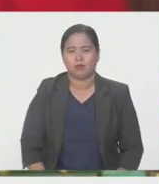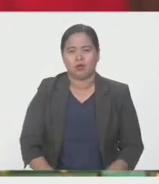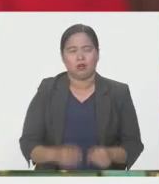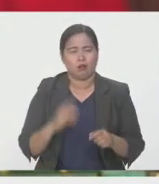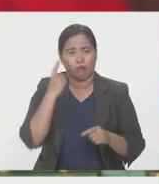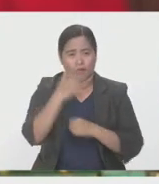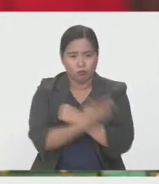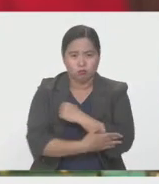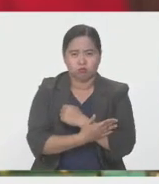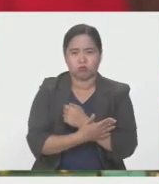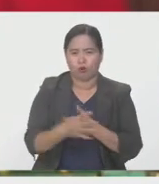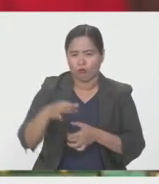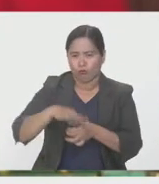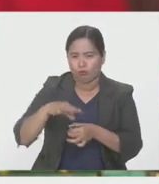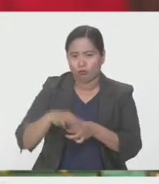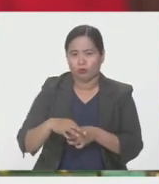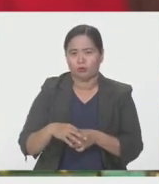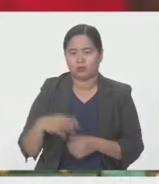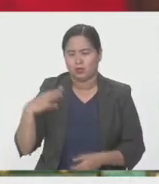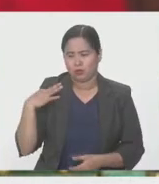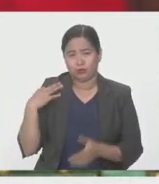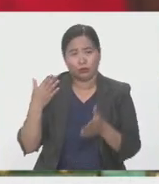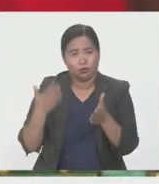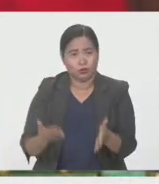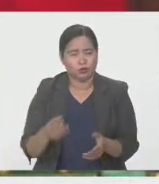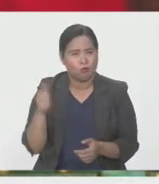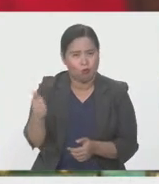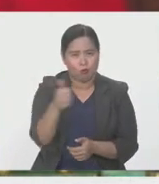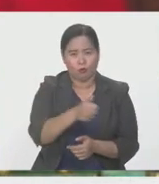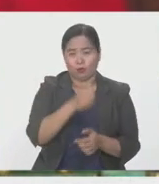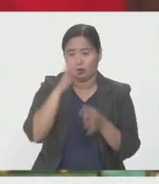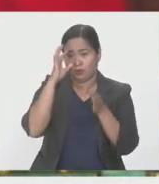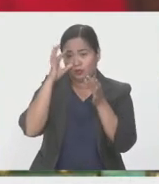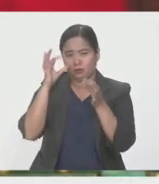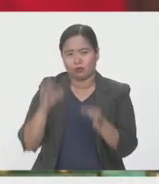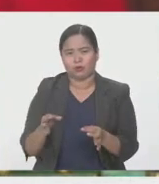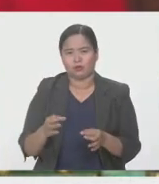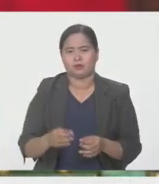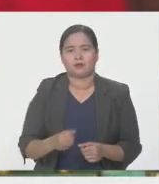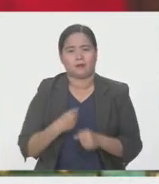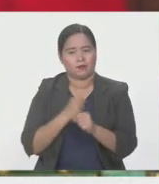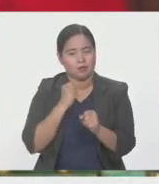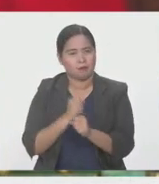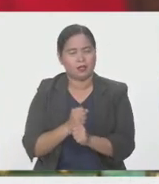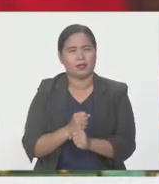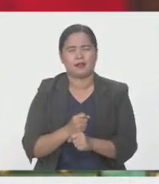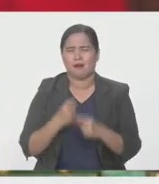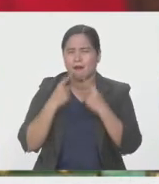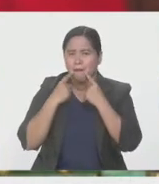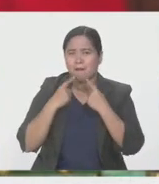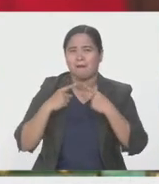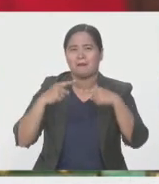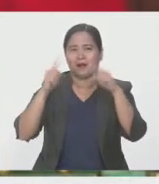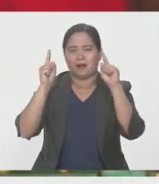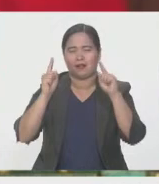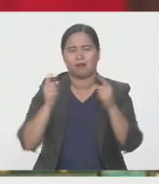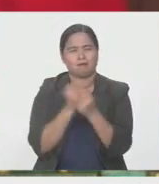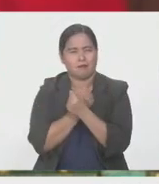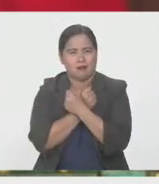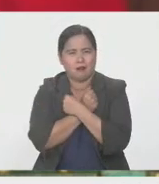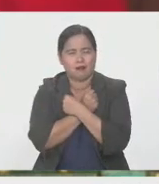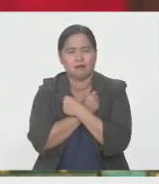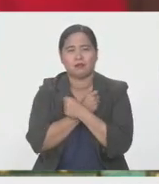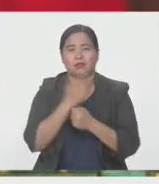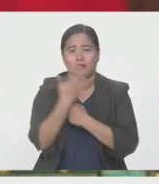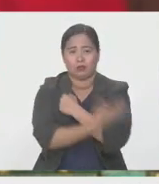Проголосовать за выбранного вами своего кандидата, за успешное будущее нашей